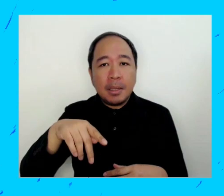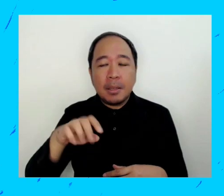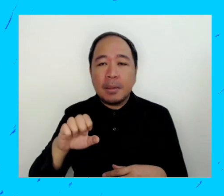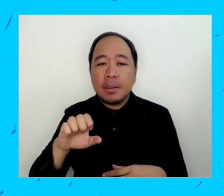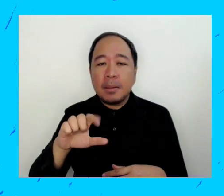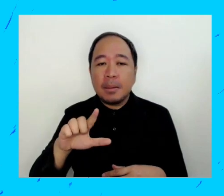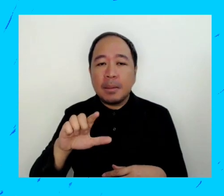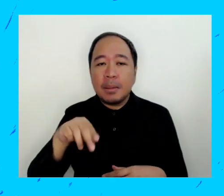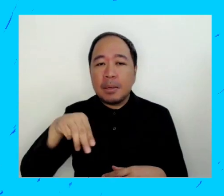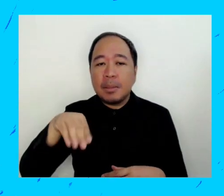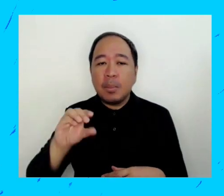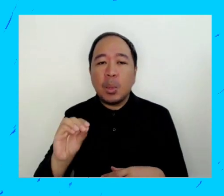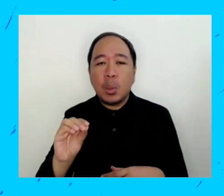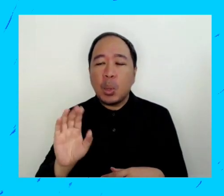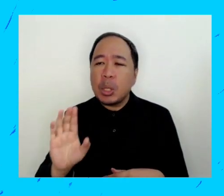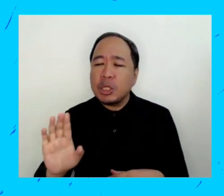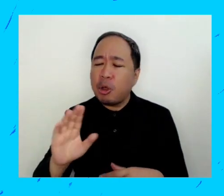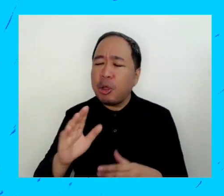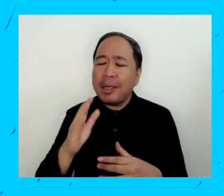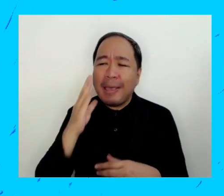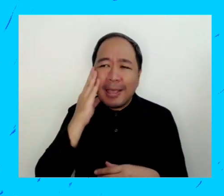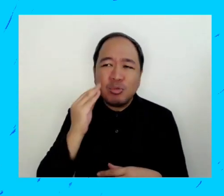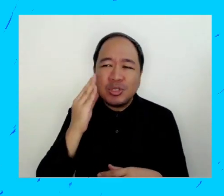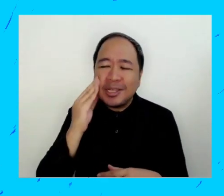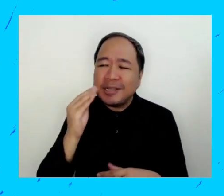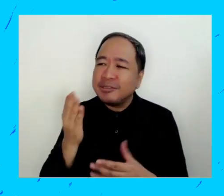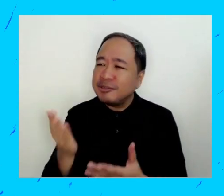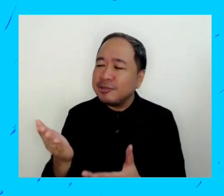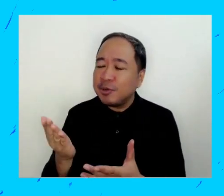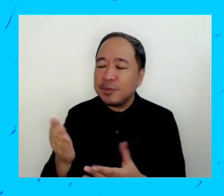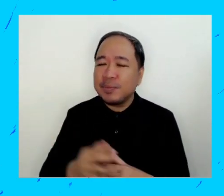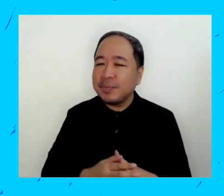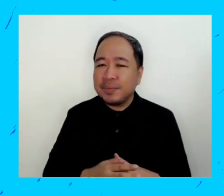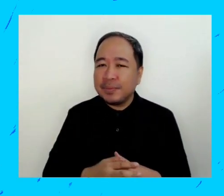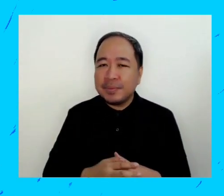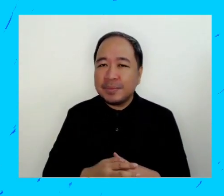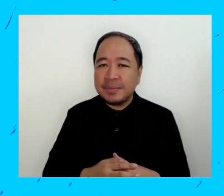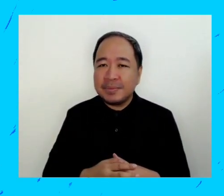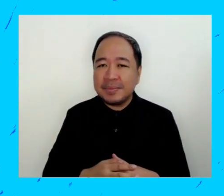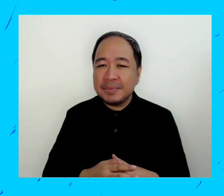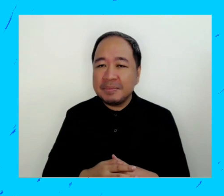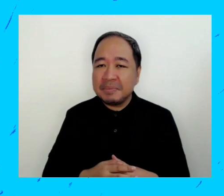expérience. Maintenant, est-ce que tu peux partager ton expérience? On n'a pas.